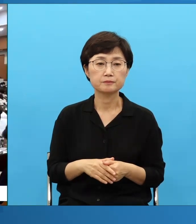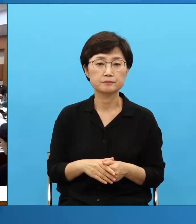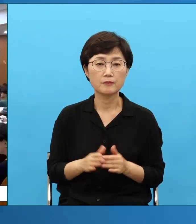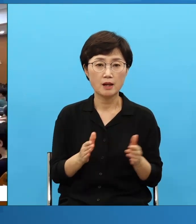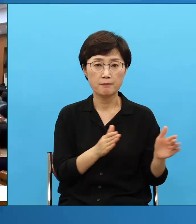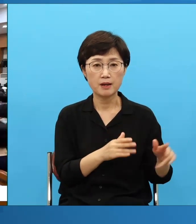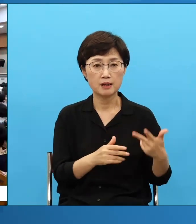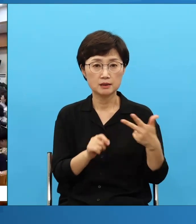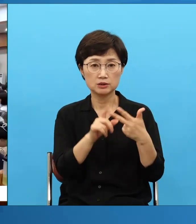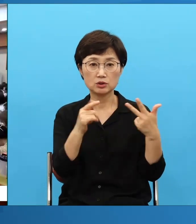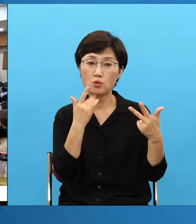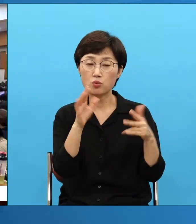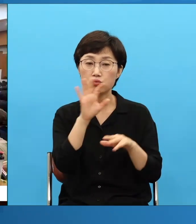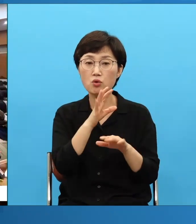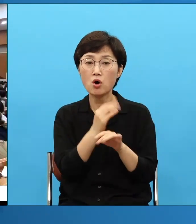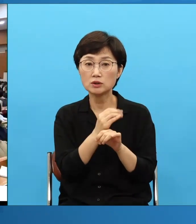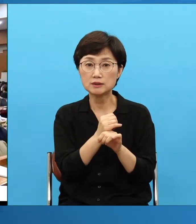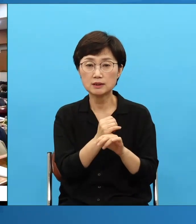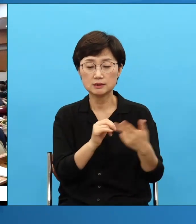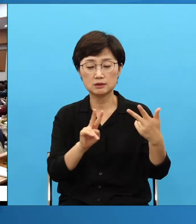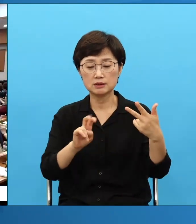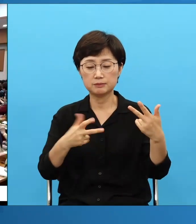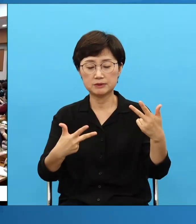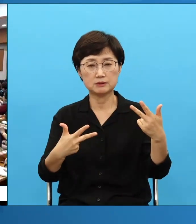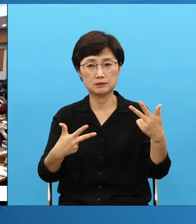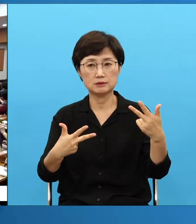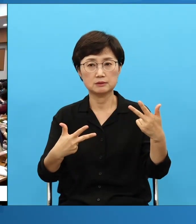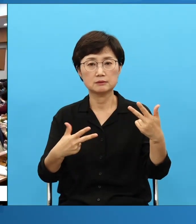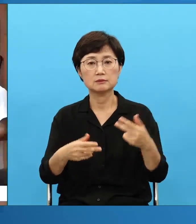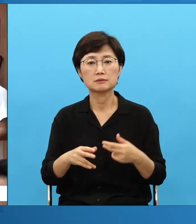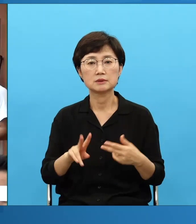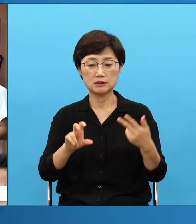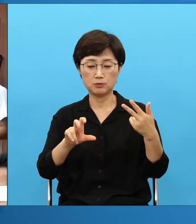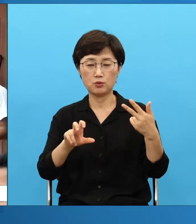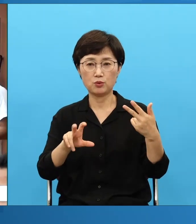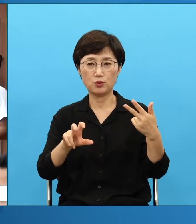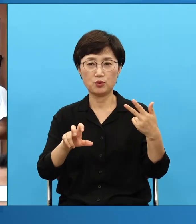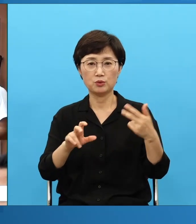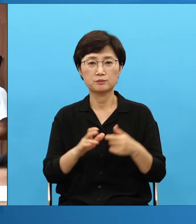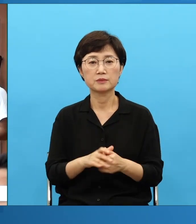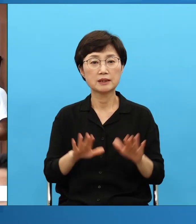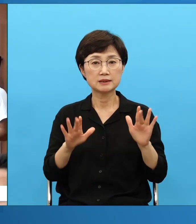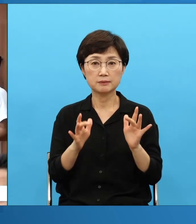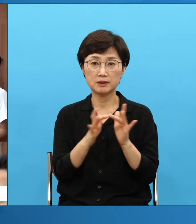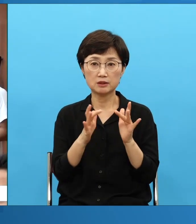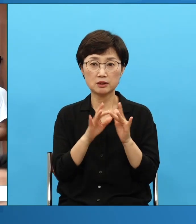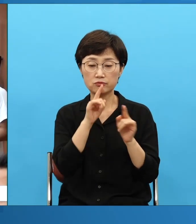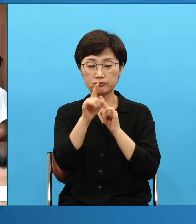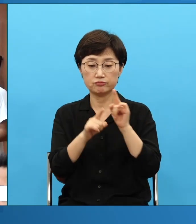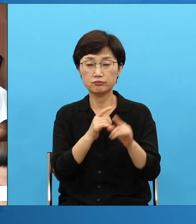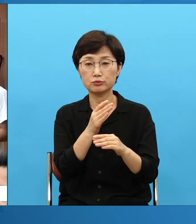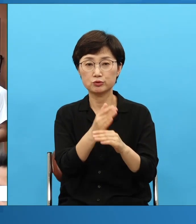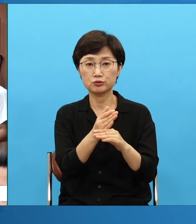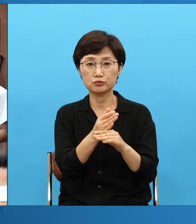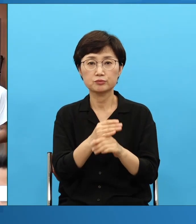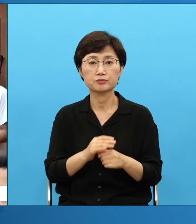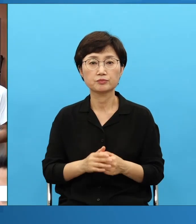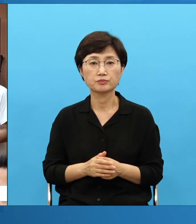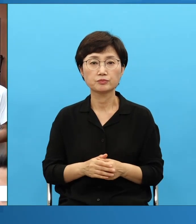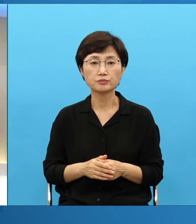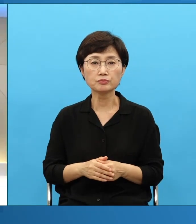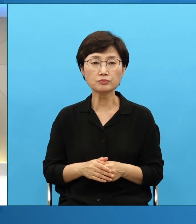한편 7월 237 화요제자 훈련은 다음 달 25일에 열리며 현재 위아.kr에서 등록받습니다.